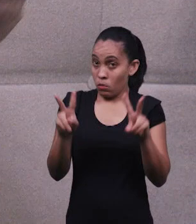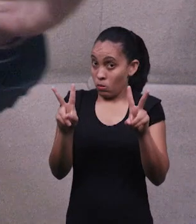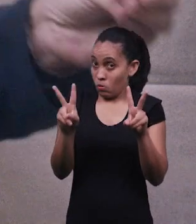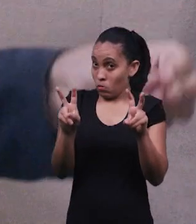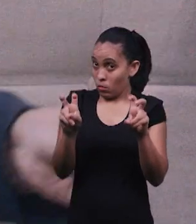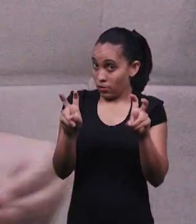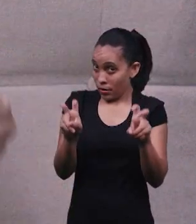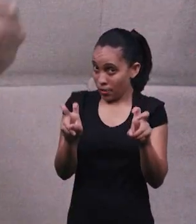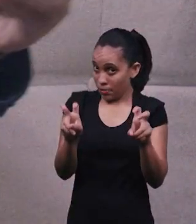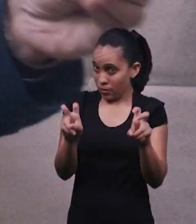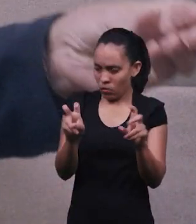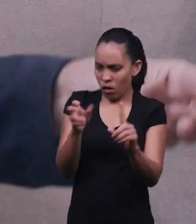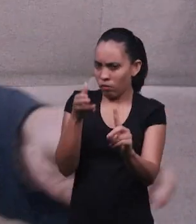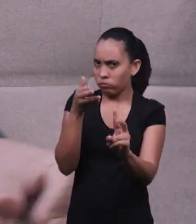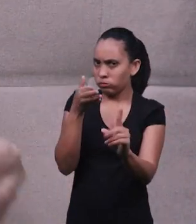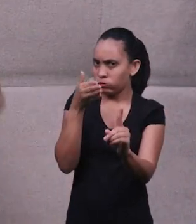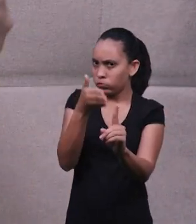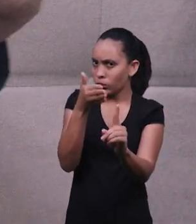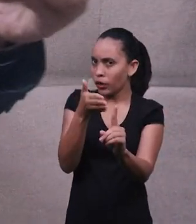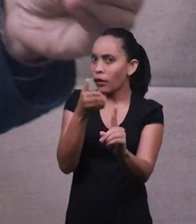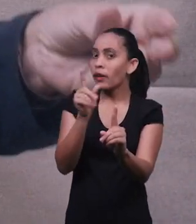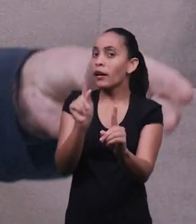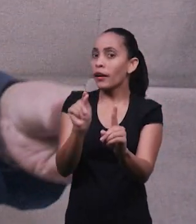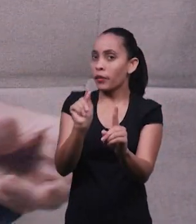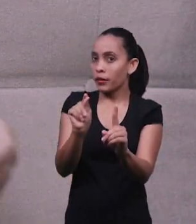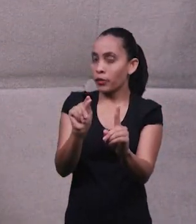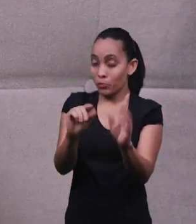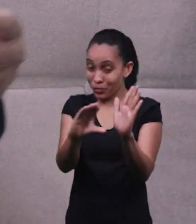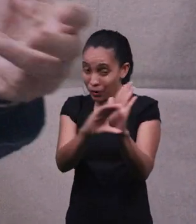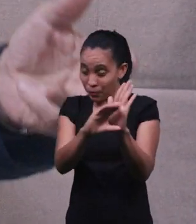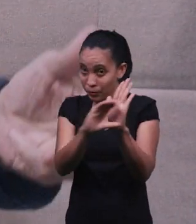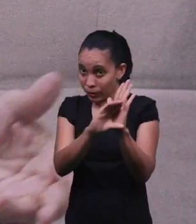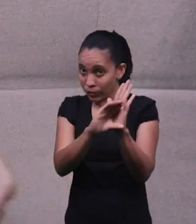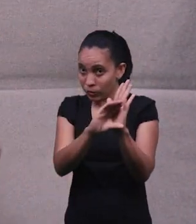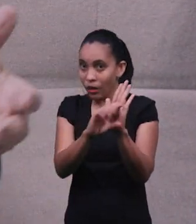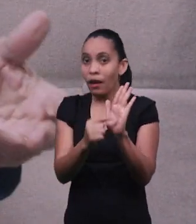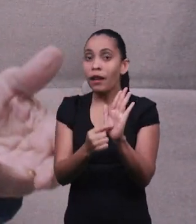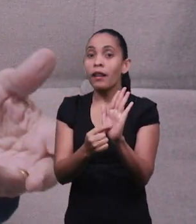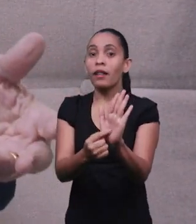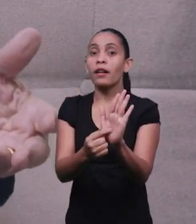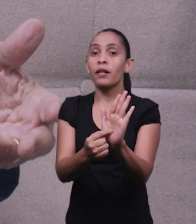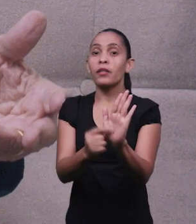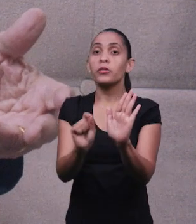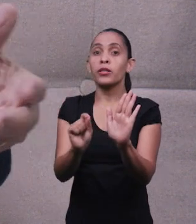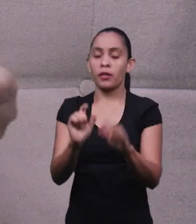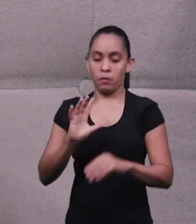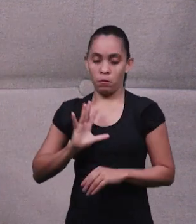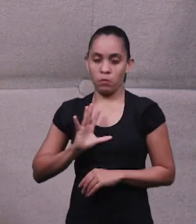la thématique centrale de ce chapitre premier, c'est l'amour